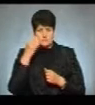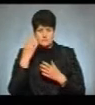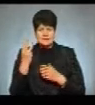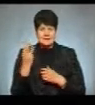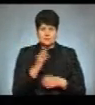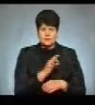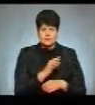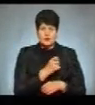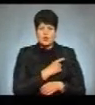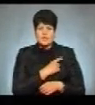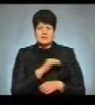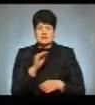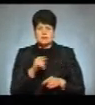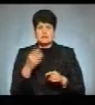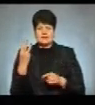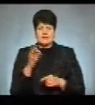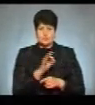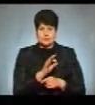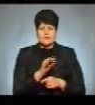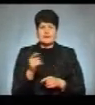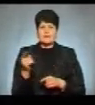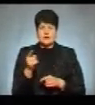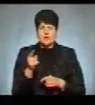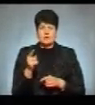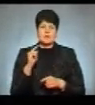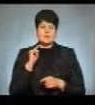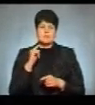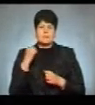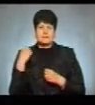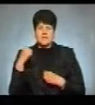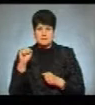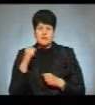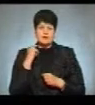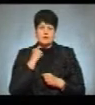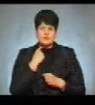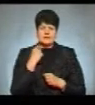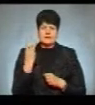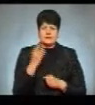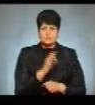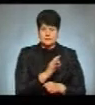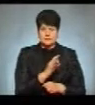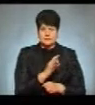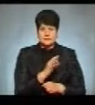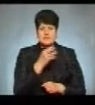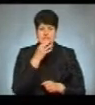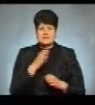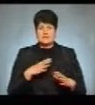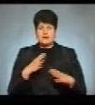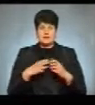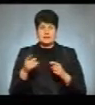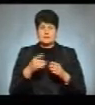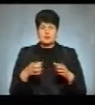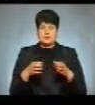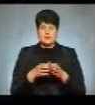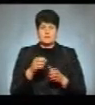3-0, Одеса-Житомир теж 3-0 і Тернопіль-Кіровоград. Гра завершилась з рахунком 3-0. Повідомив тренер тернопільської команди